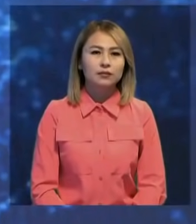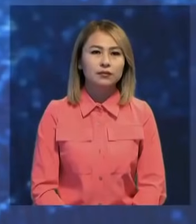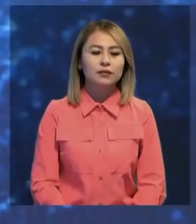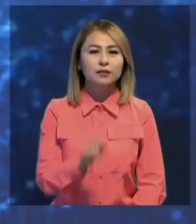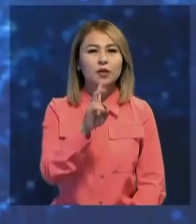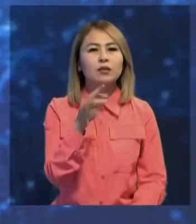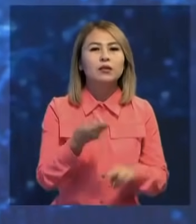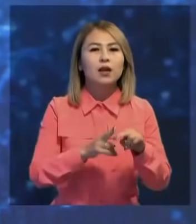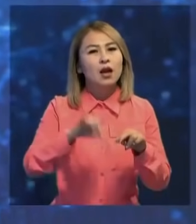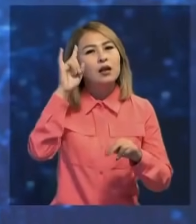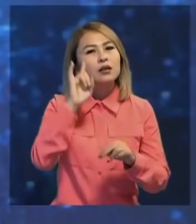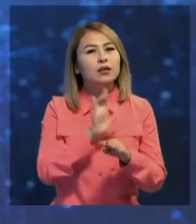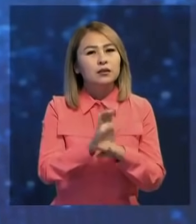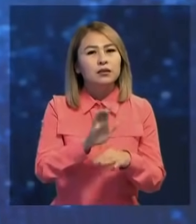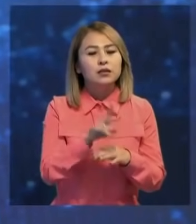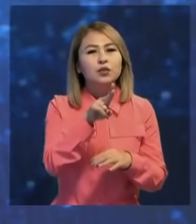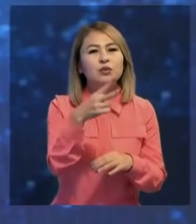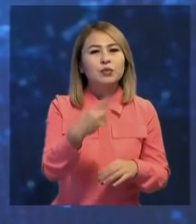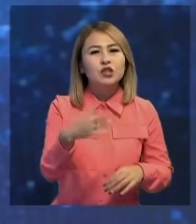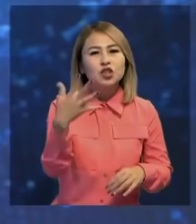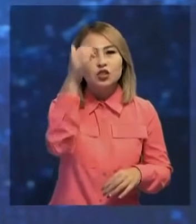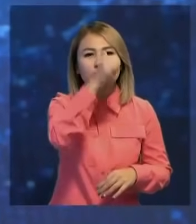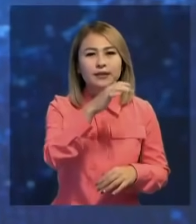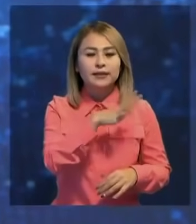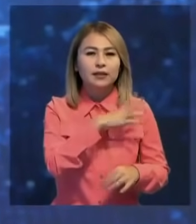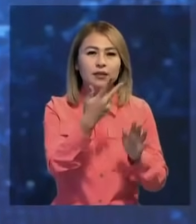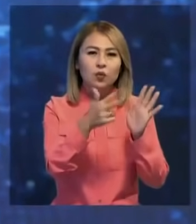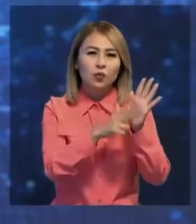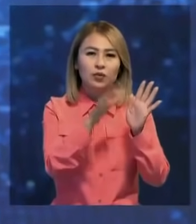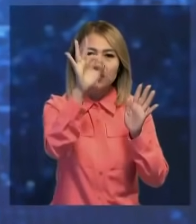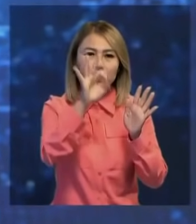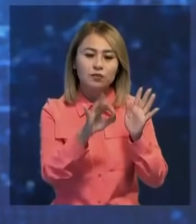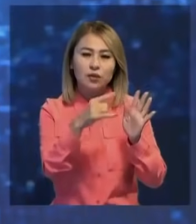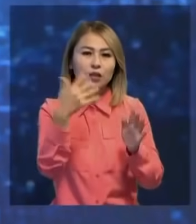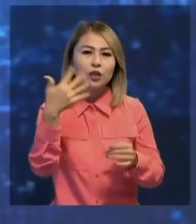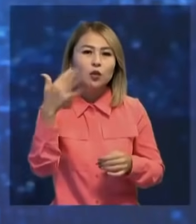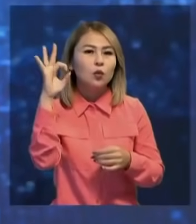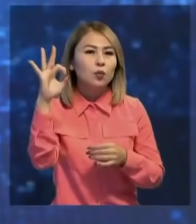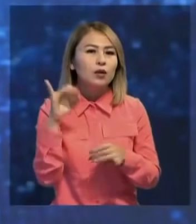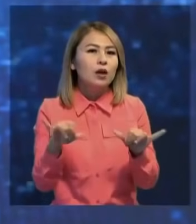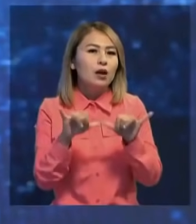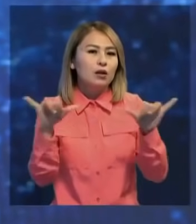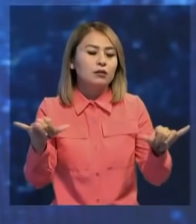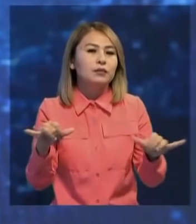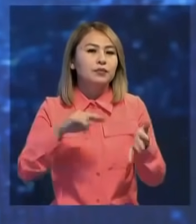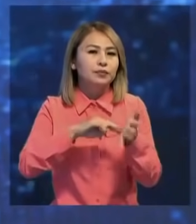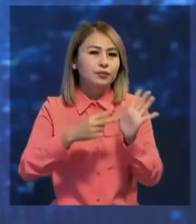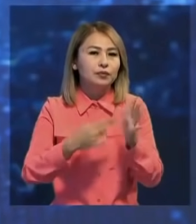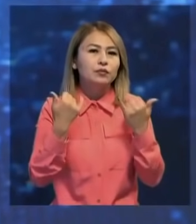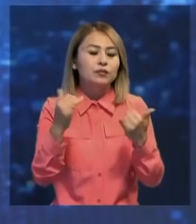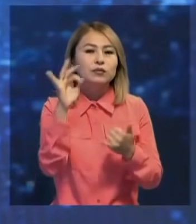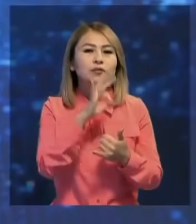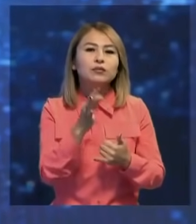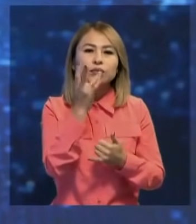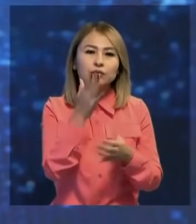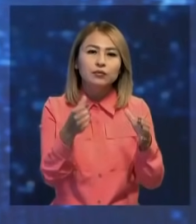Альстом өнімдерін Қазақстанда шығару үлесін 2025 жылға дейін қазіргі 38%-тен 50%-ке арттыру көзделуде.